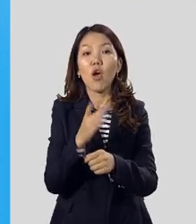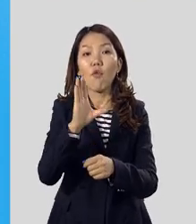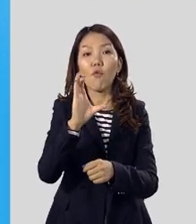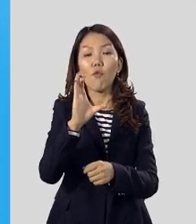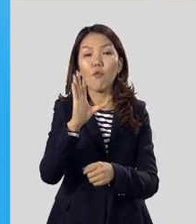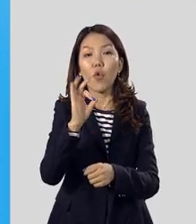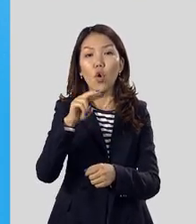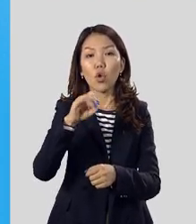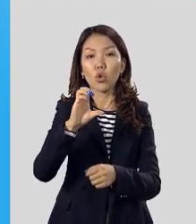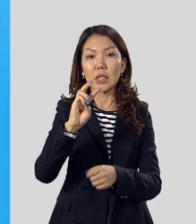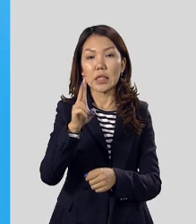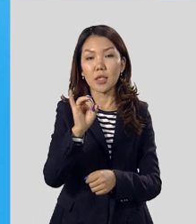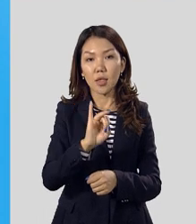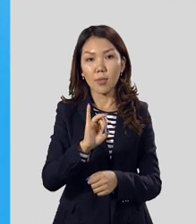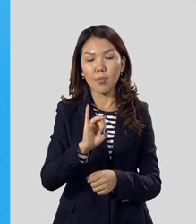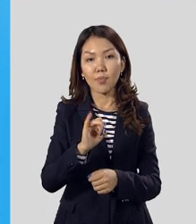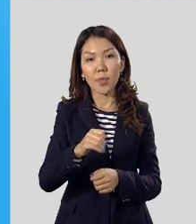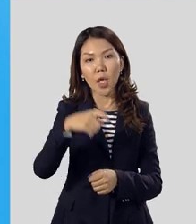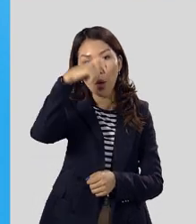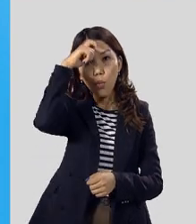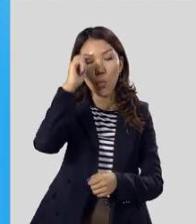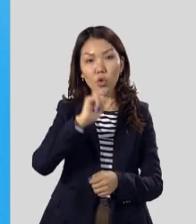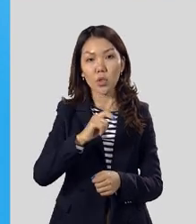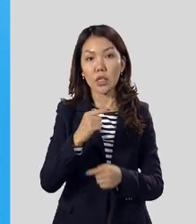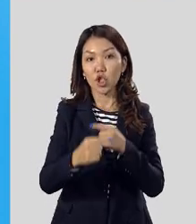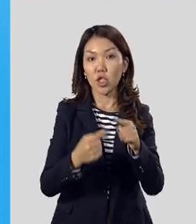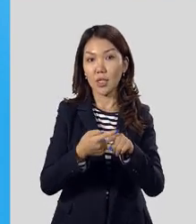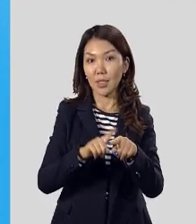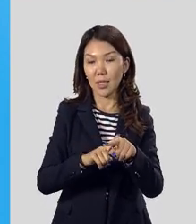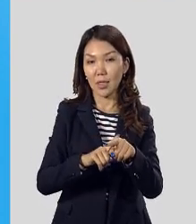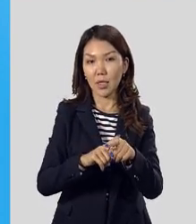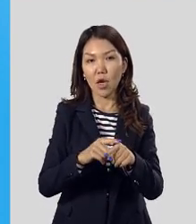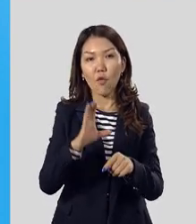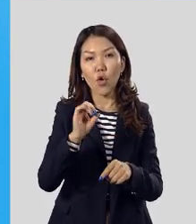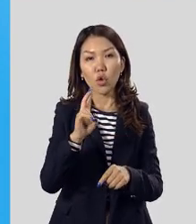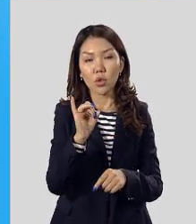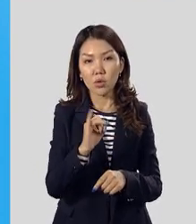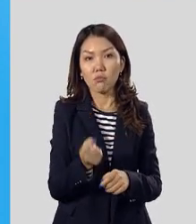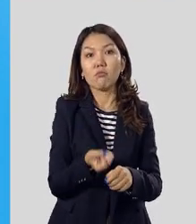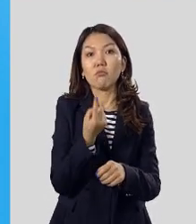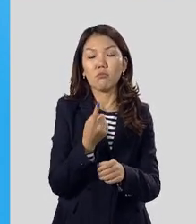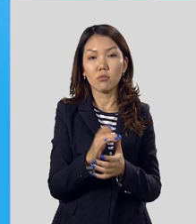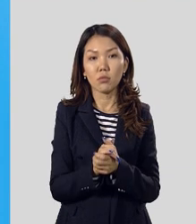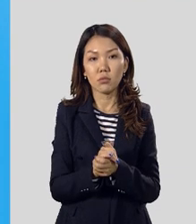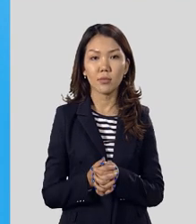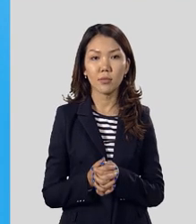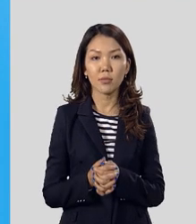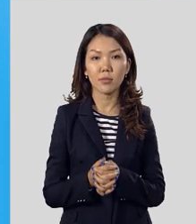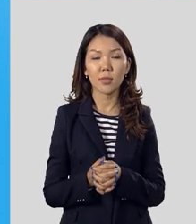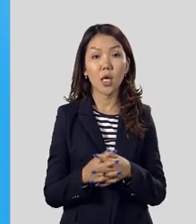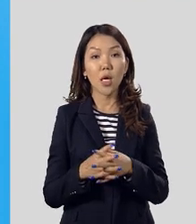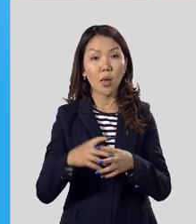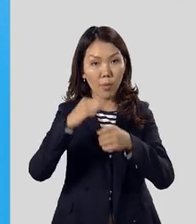Продукты сальных желез выделяются через эти отверстия и поднимаются по стержню волос.